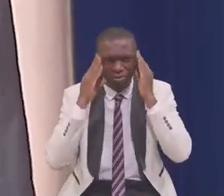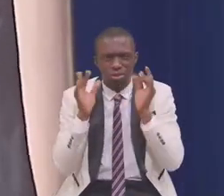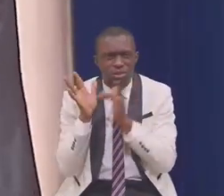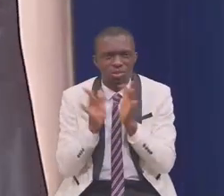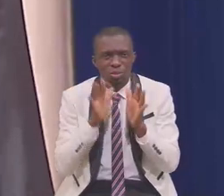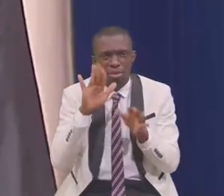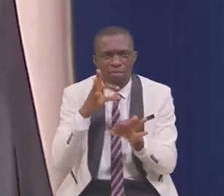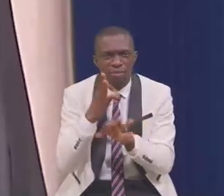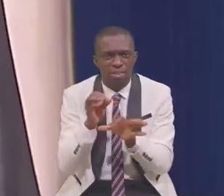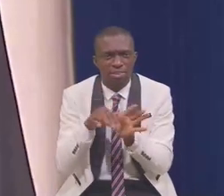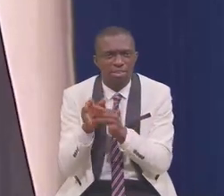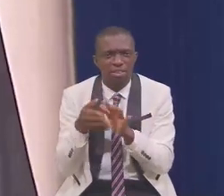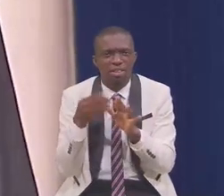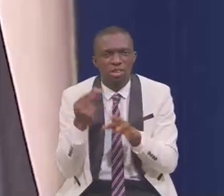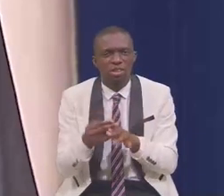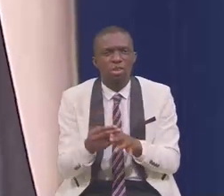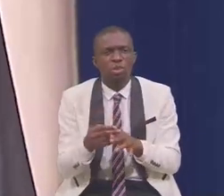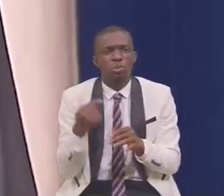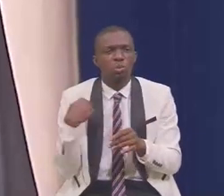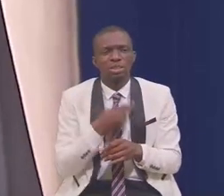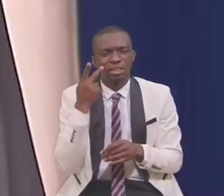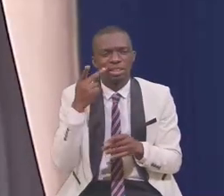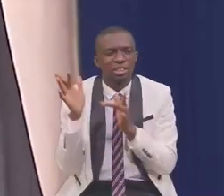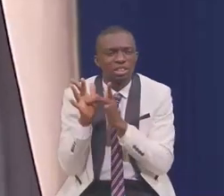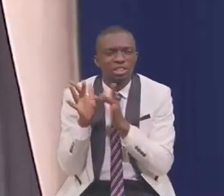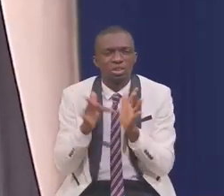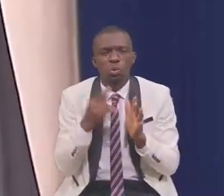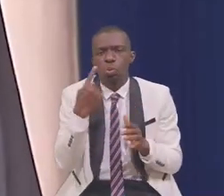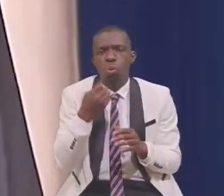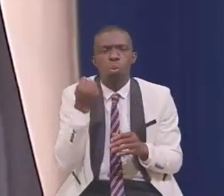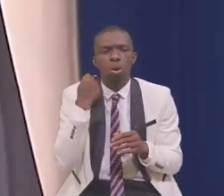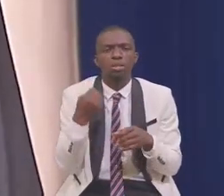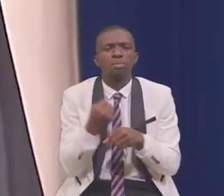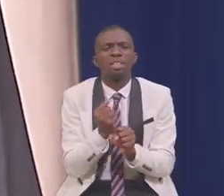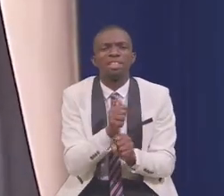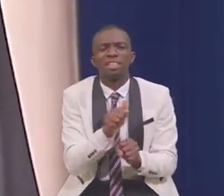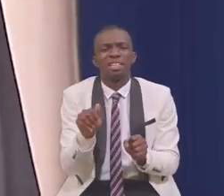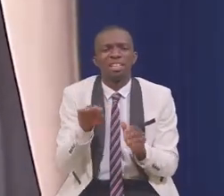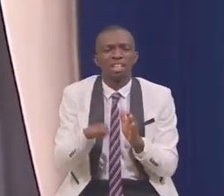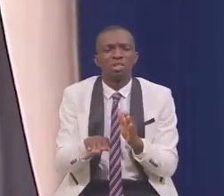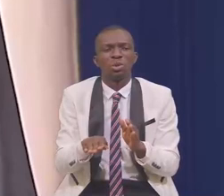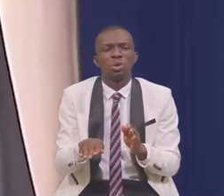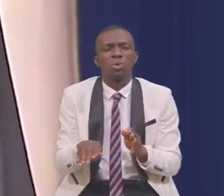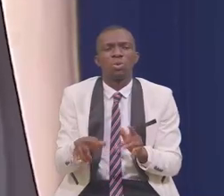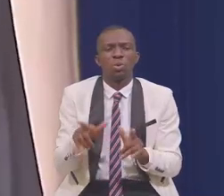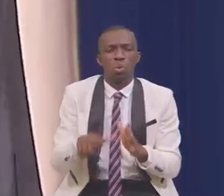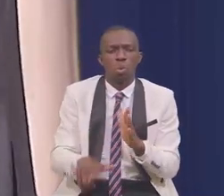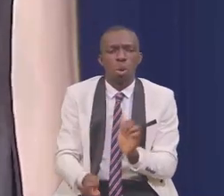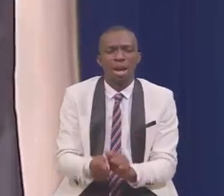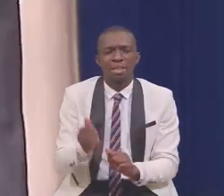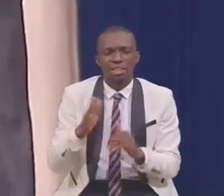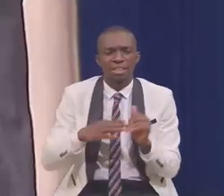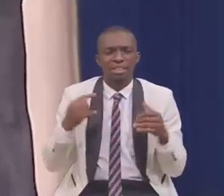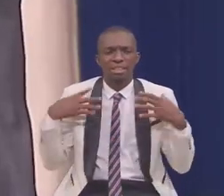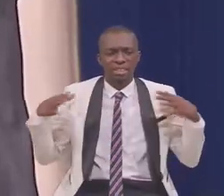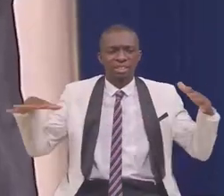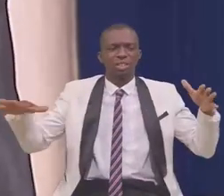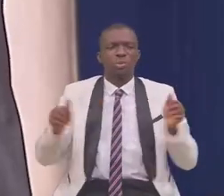nous le voyons, vous le verrez par la foi, couronné de gloire et d'honneur à cause de la mort qu'il